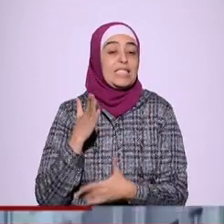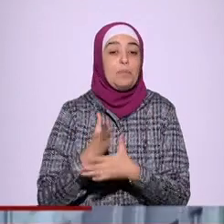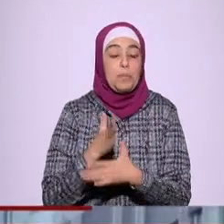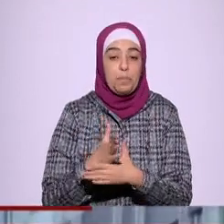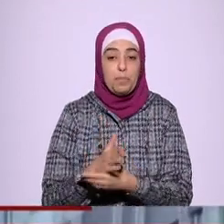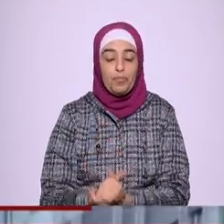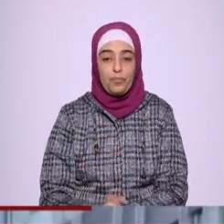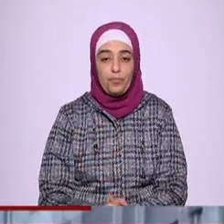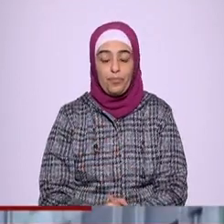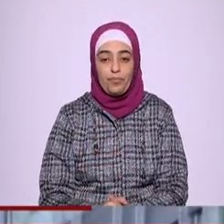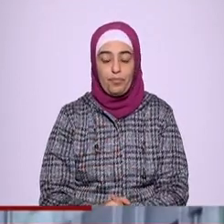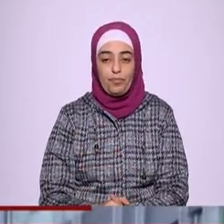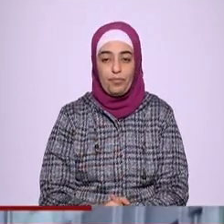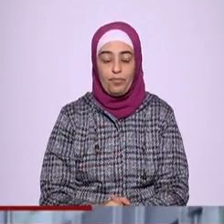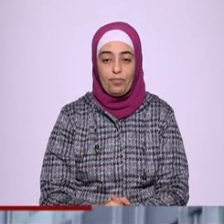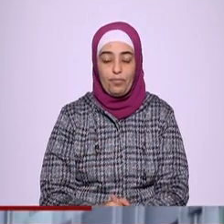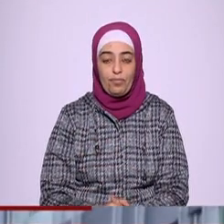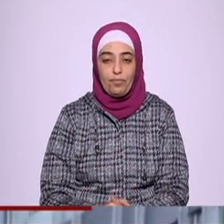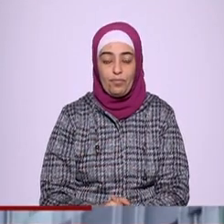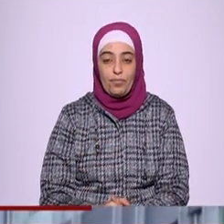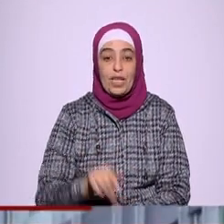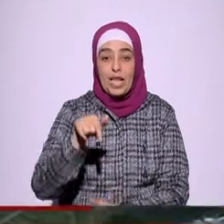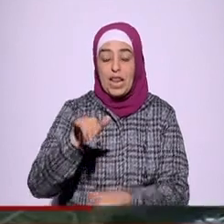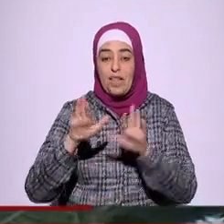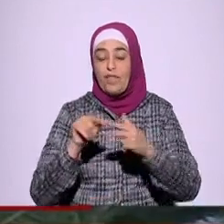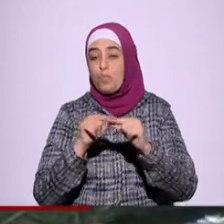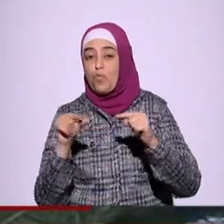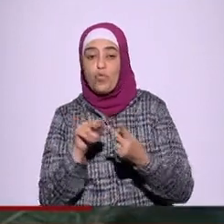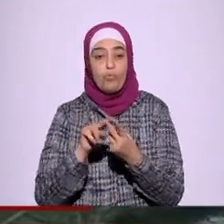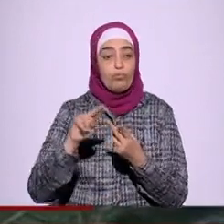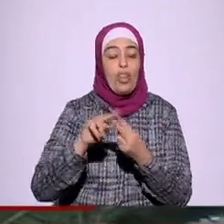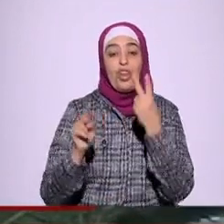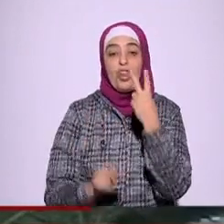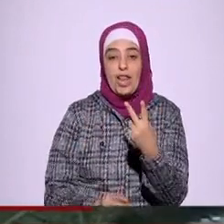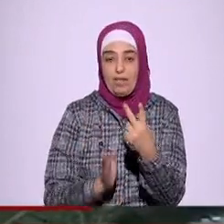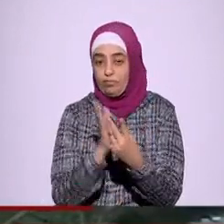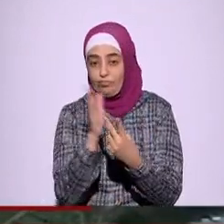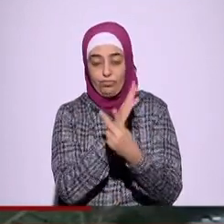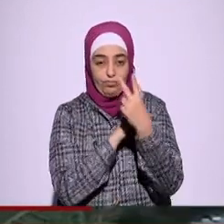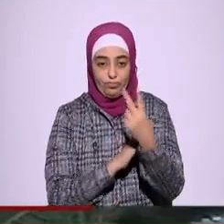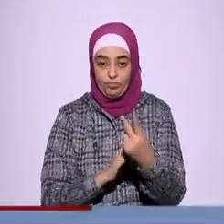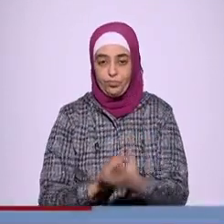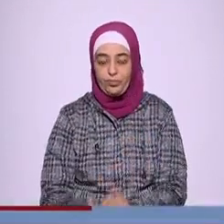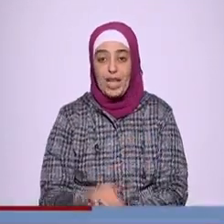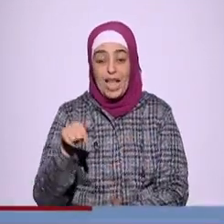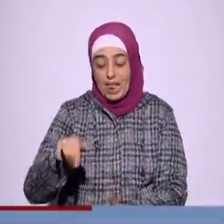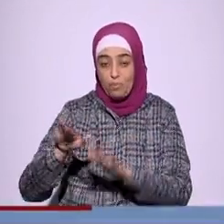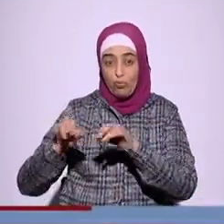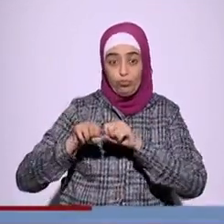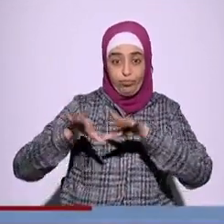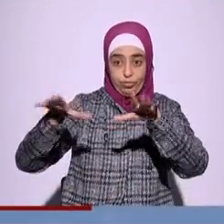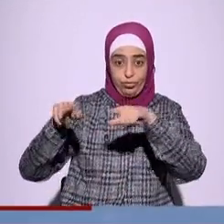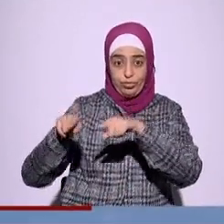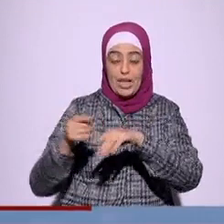أن الآن طبعا هنالك سيناريوهين من المفترض أن يكونوا، كوننا الآن في موجة قبل